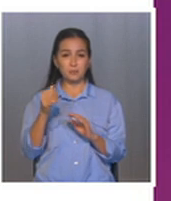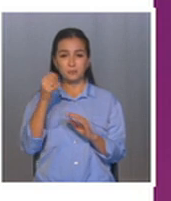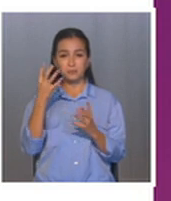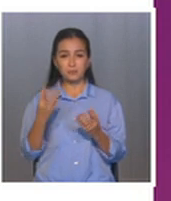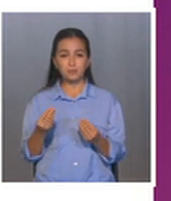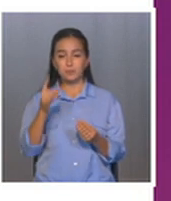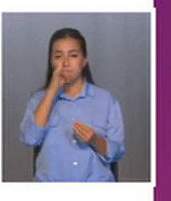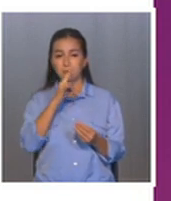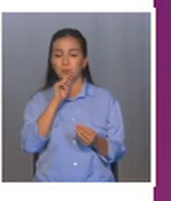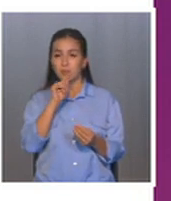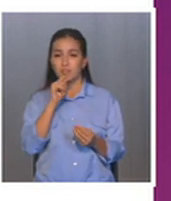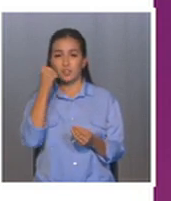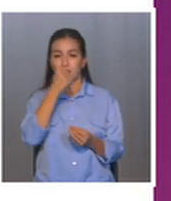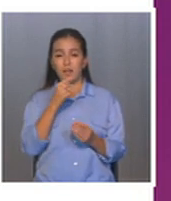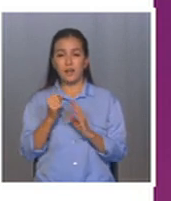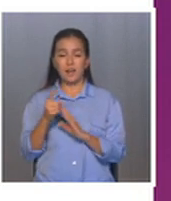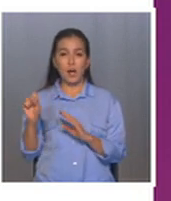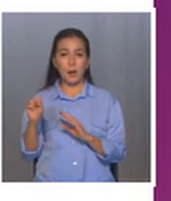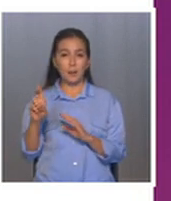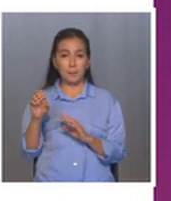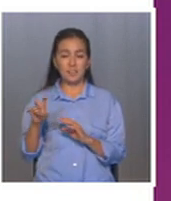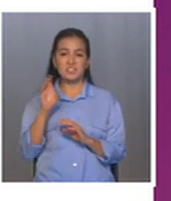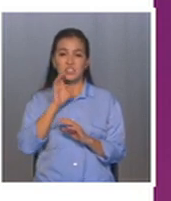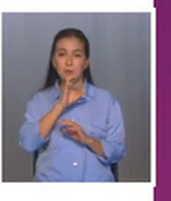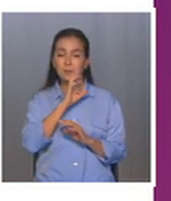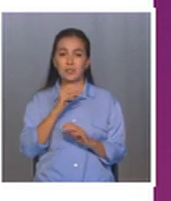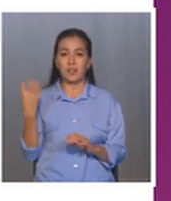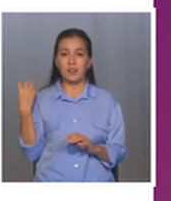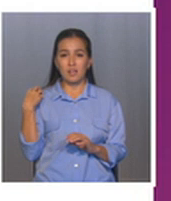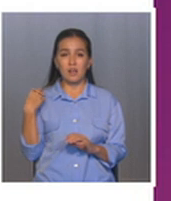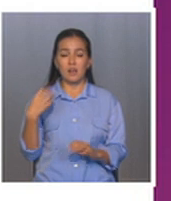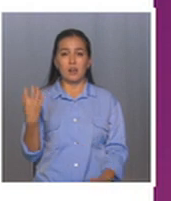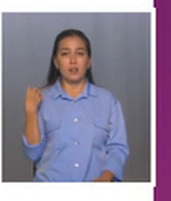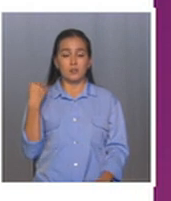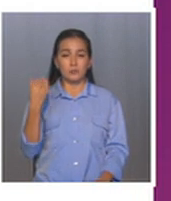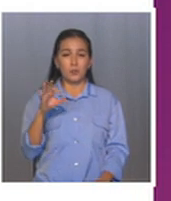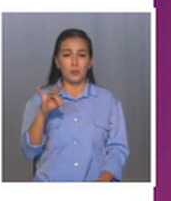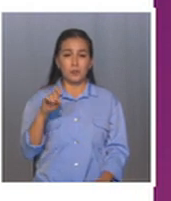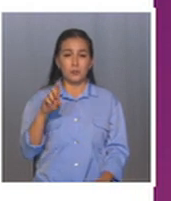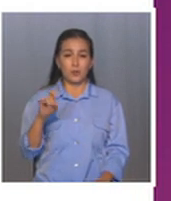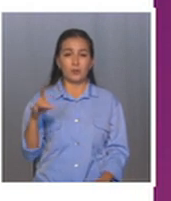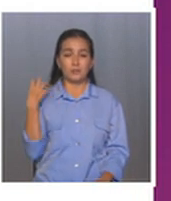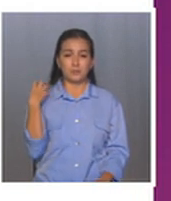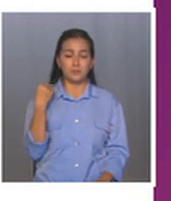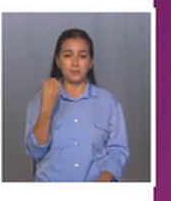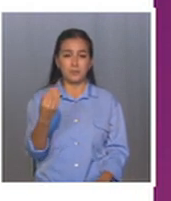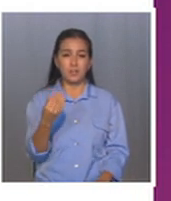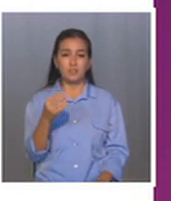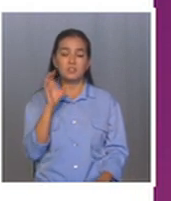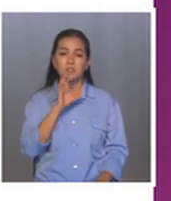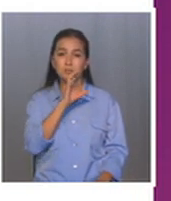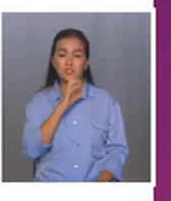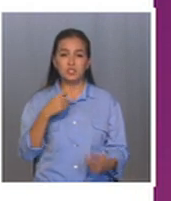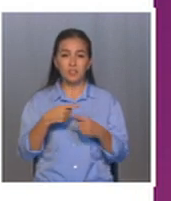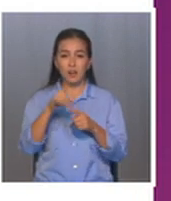жылы ақпан айының 11-де Сібір генерал-губернаторы мен Орынбор соғыс губернаторына Сібір мен шектес